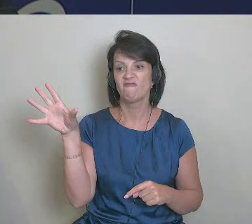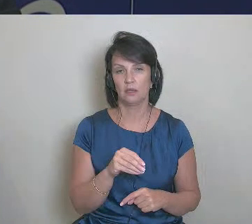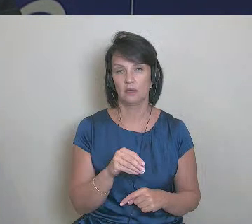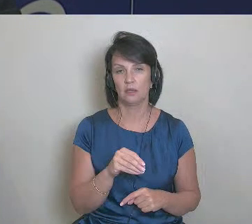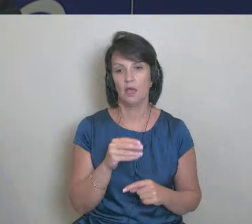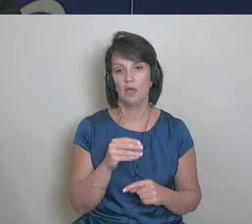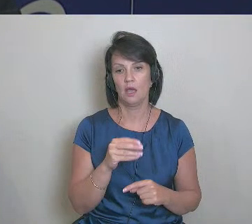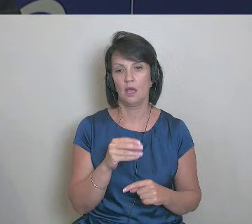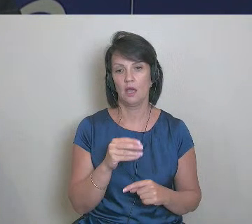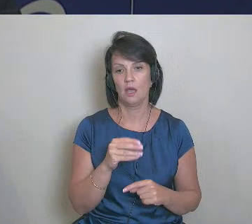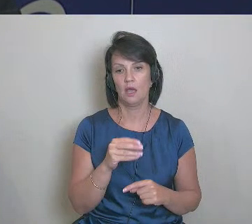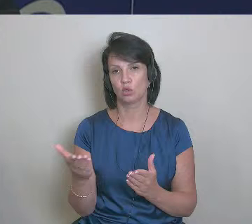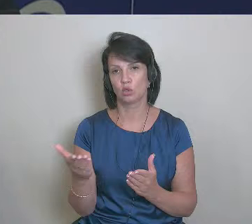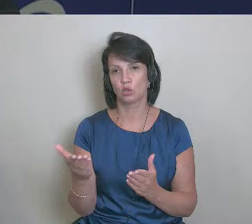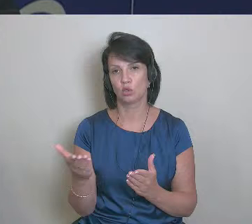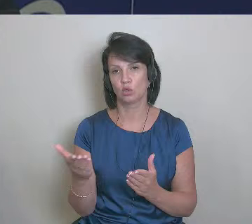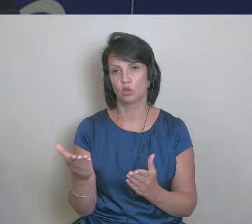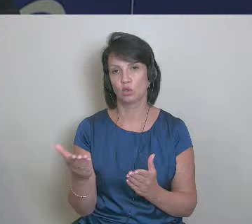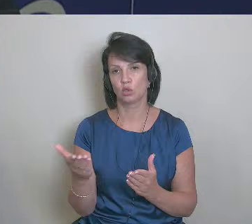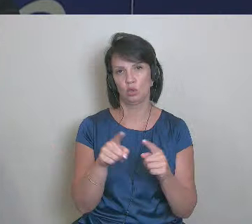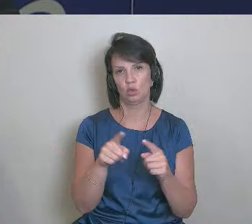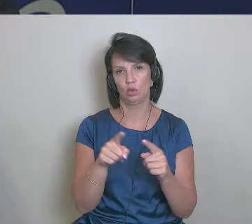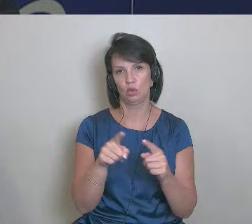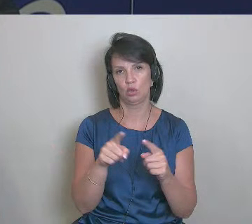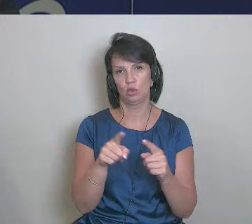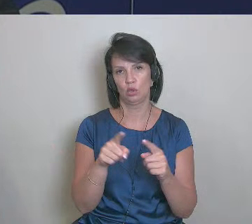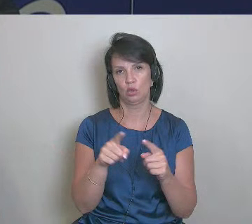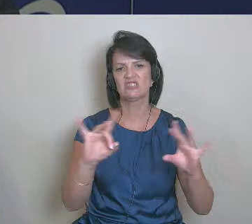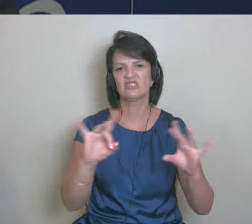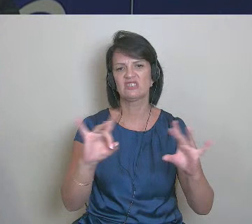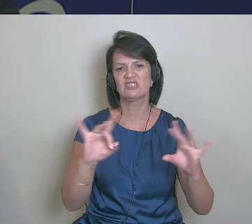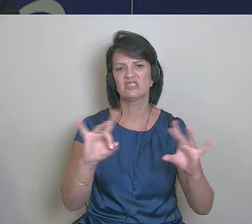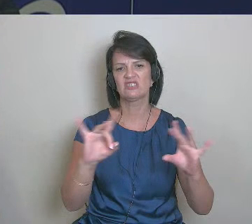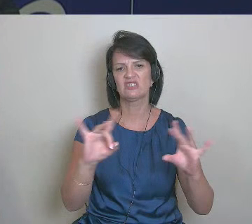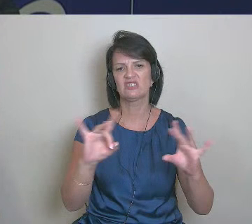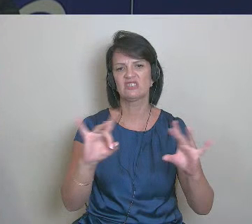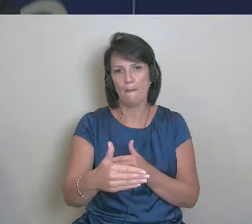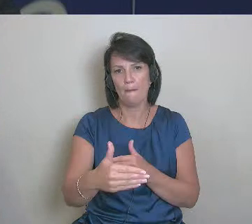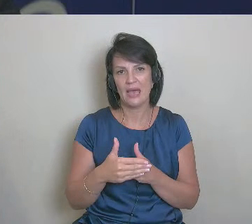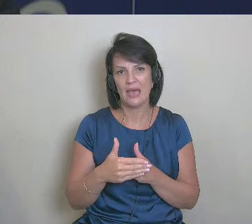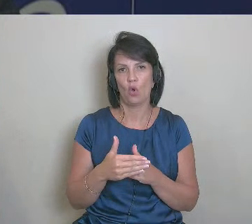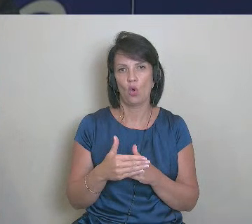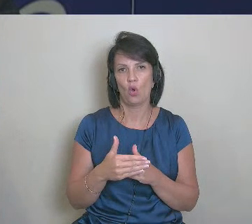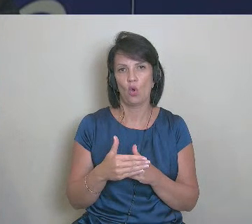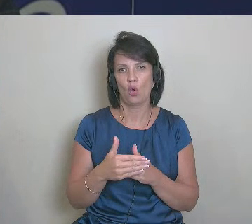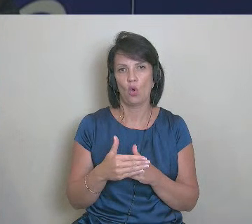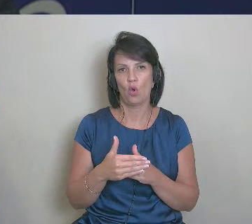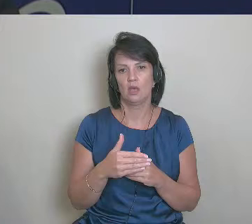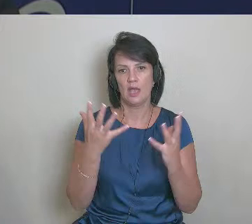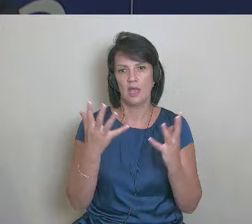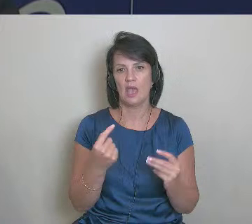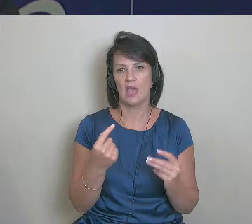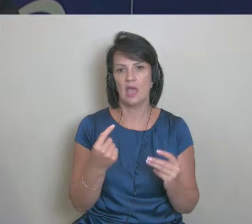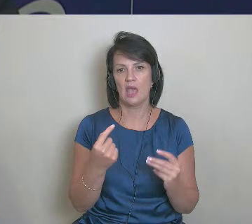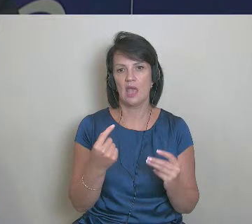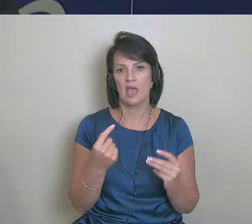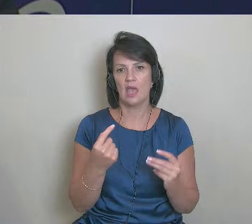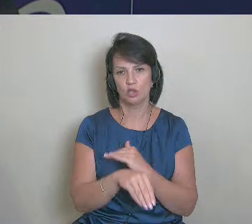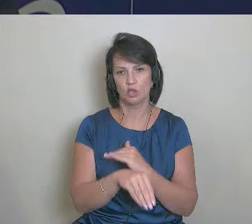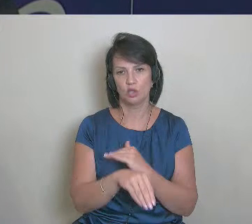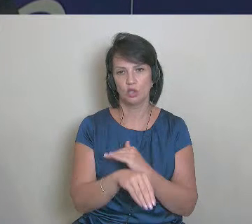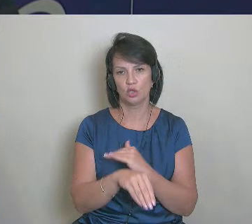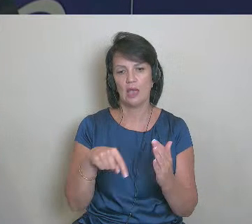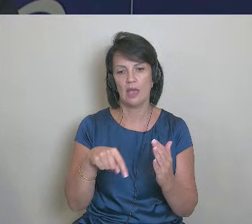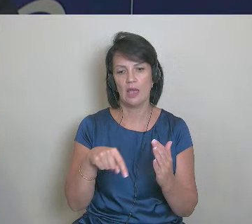всіх запрошую долучитися до такої просвітницької кампанії напередодні Дня голосування місцевих виборів,